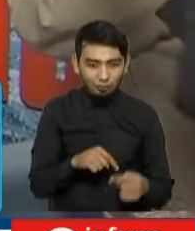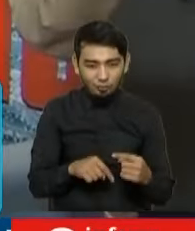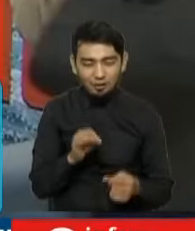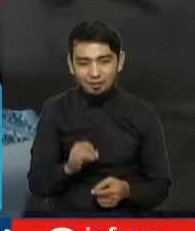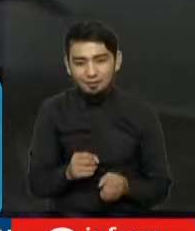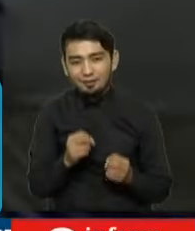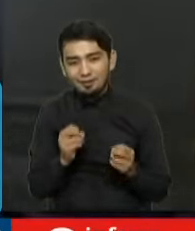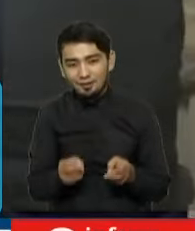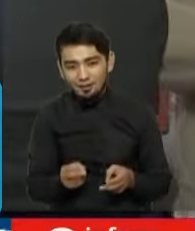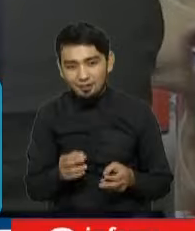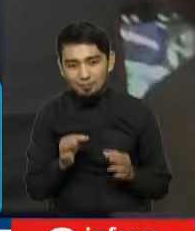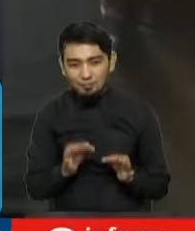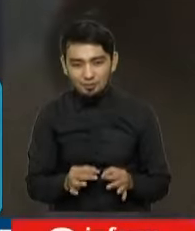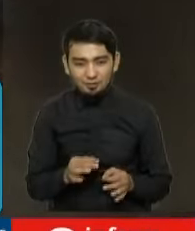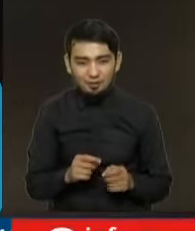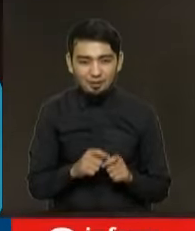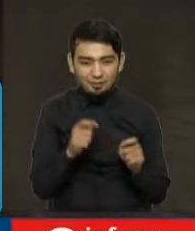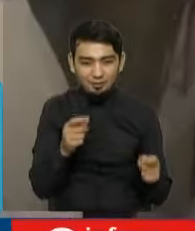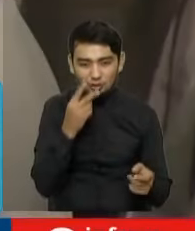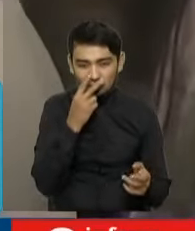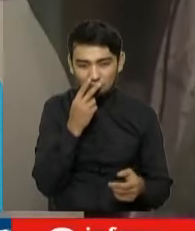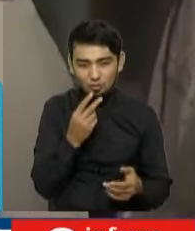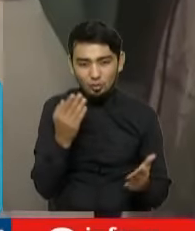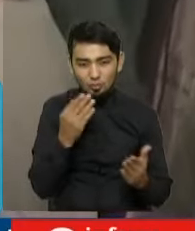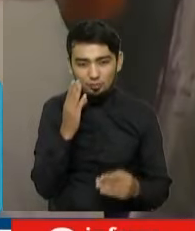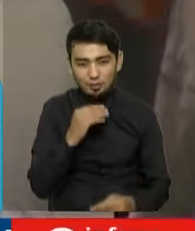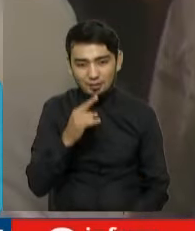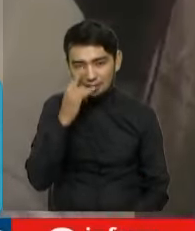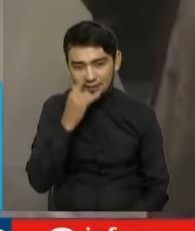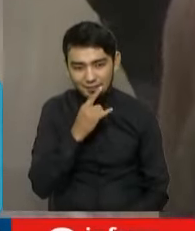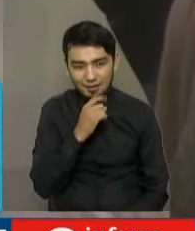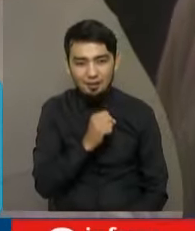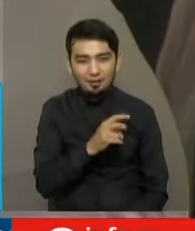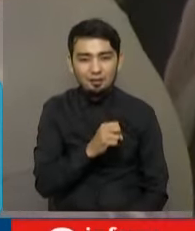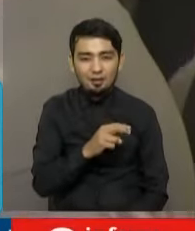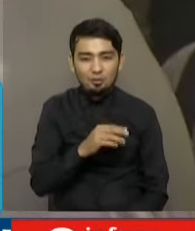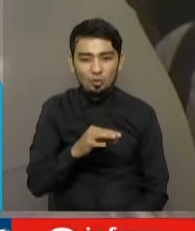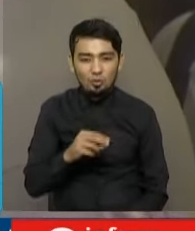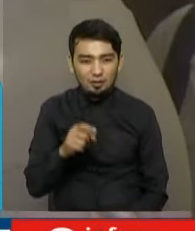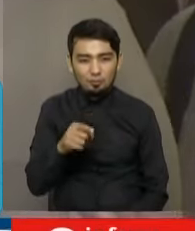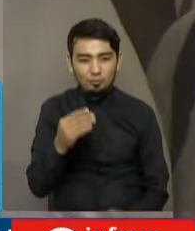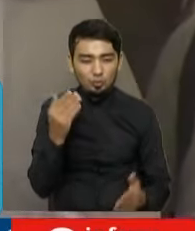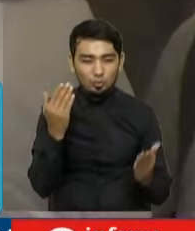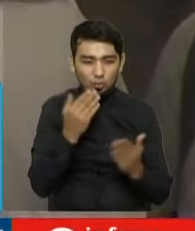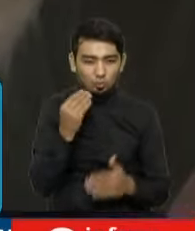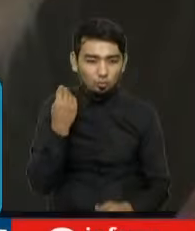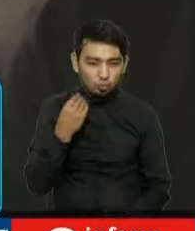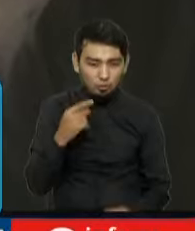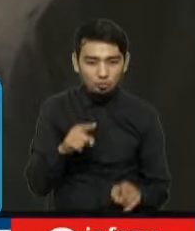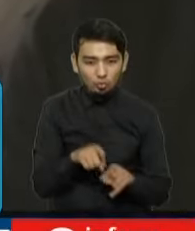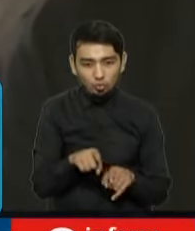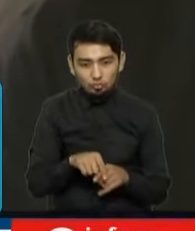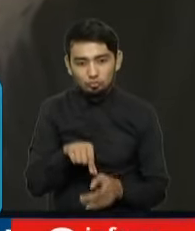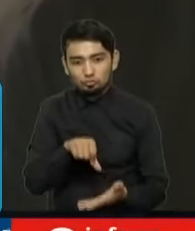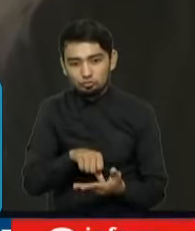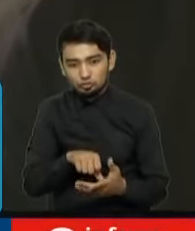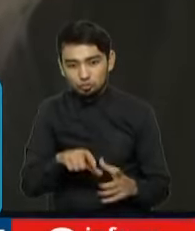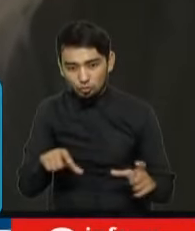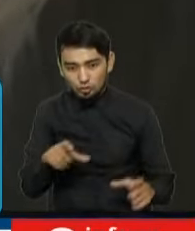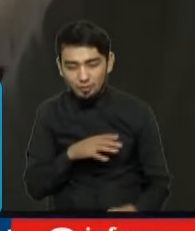solay aşat kino negizi. Қазақ және Анадолы жерінде түсірілген киноға Түркияның да танымал әртістері түскен. Олар